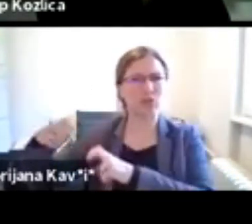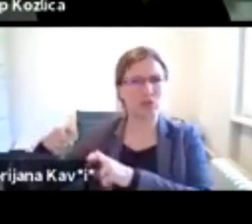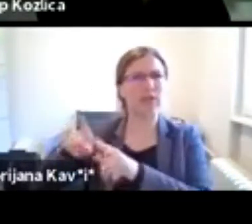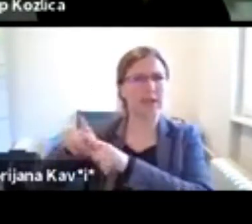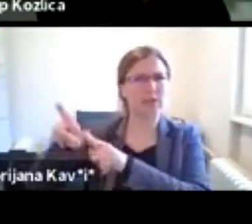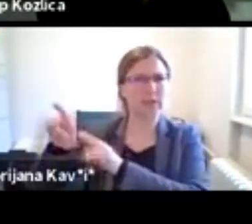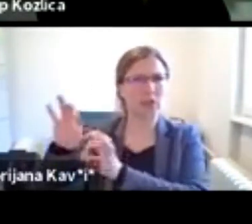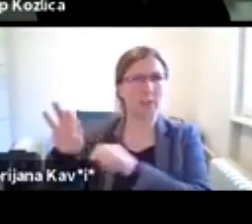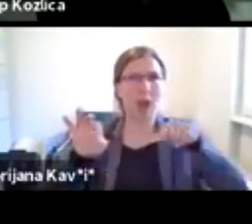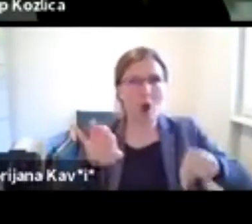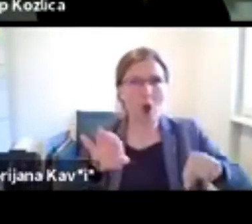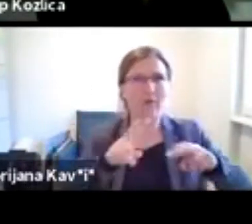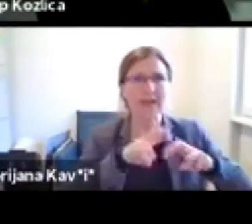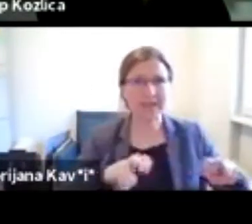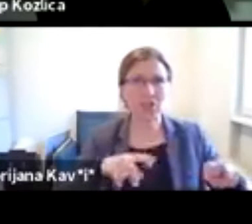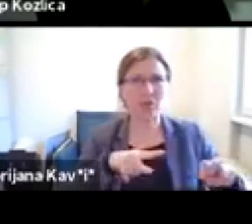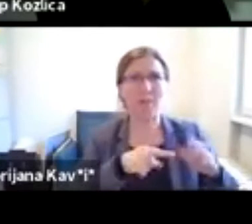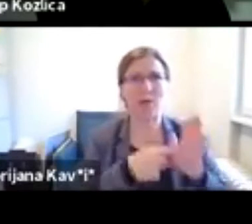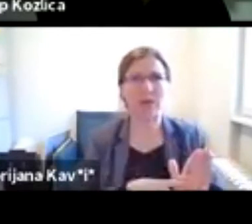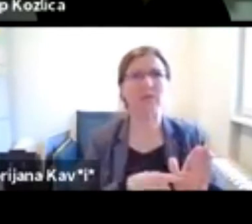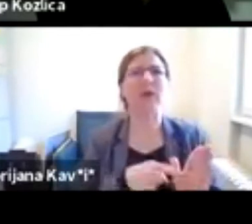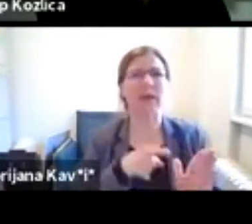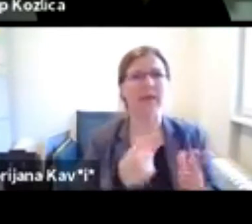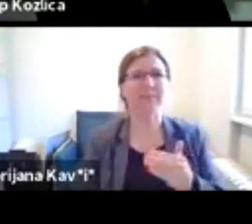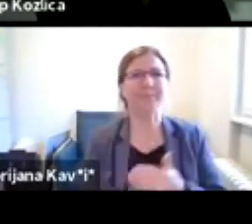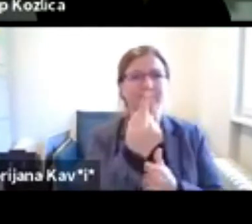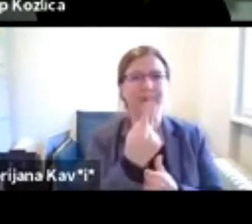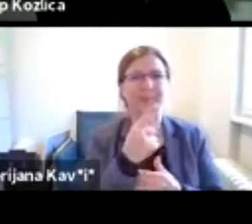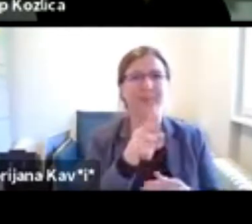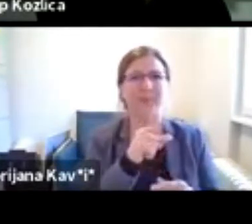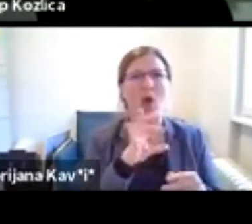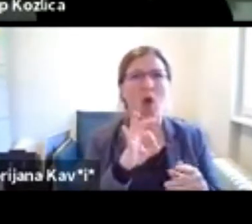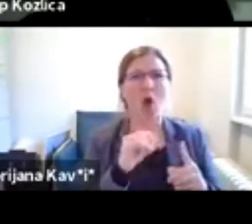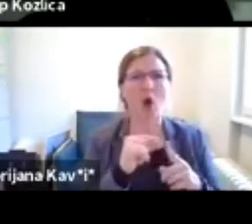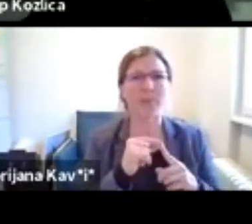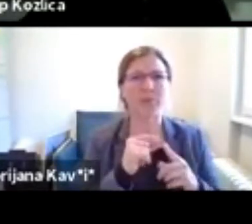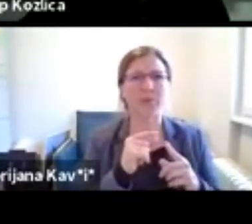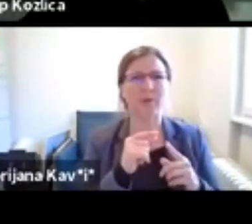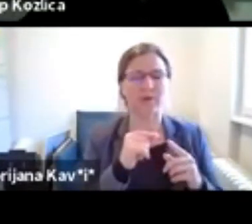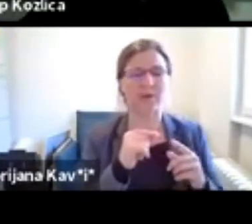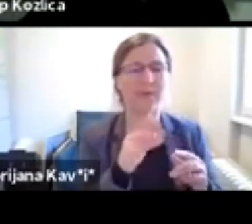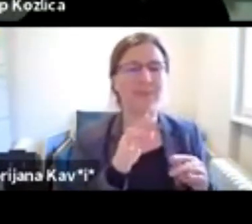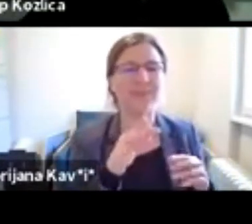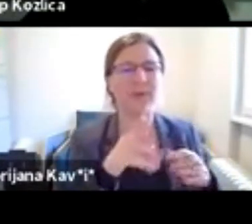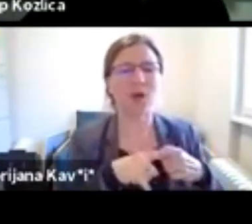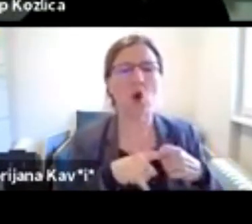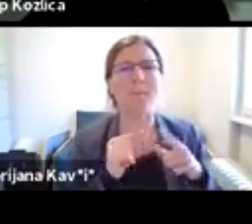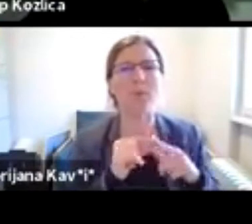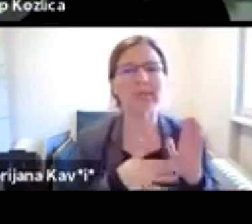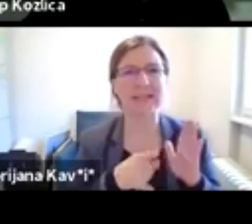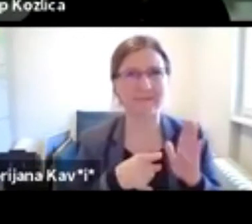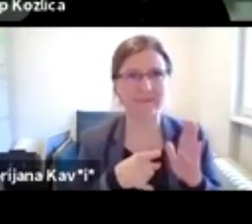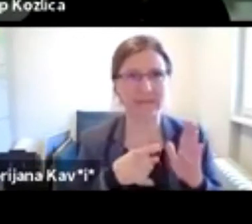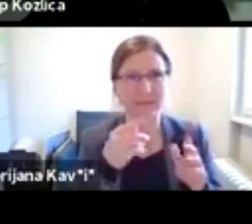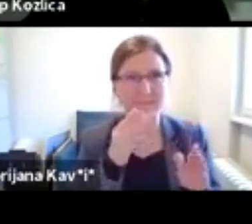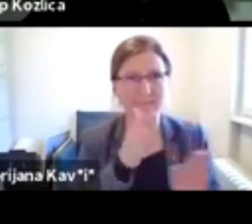možemo očekivati porast opsesivno-kompulzivnih i općih anksioznih smetnji zbog straha od zaraze koronavirusom. Pa